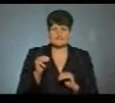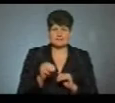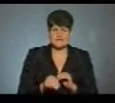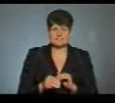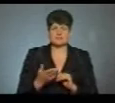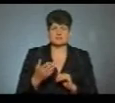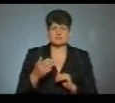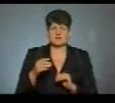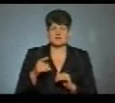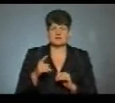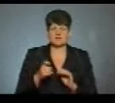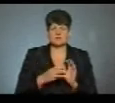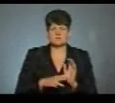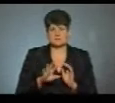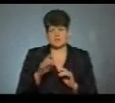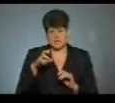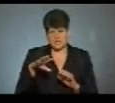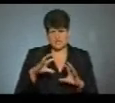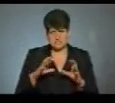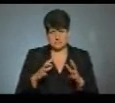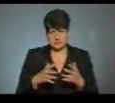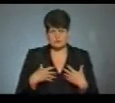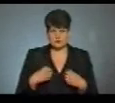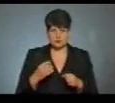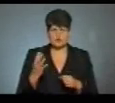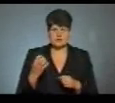1 870 076 людей в 185 країнах світу. Видужили